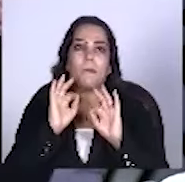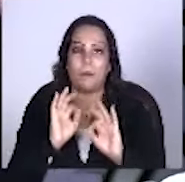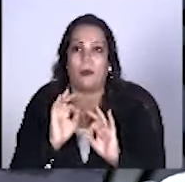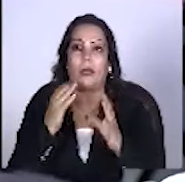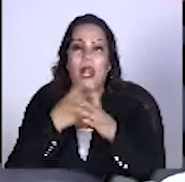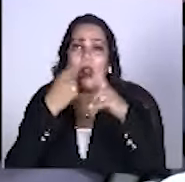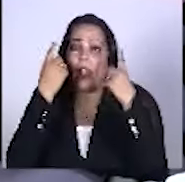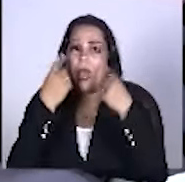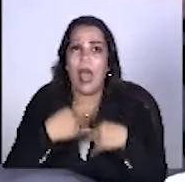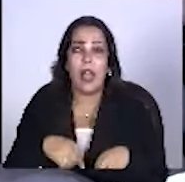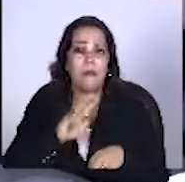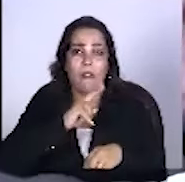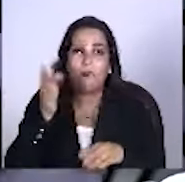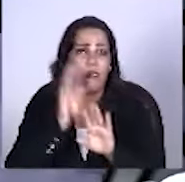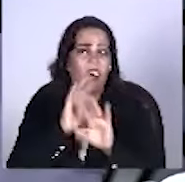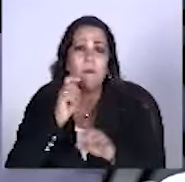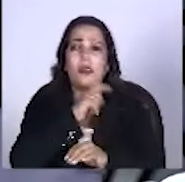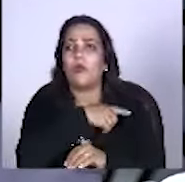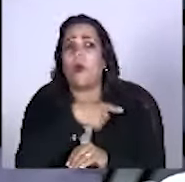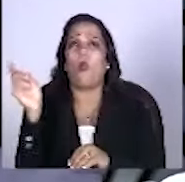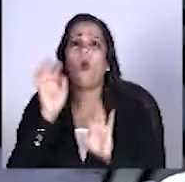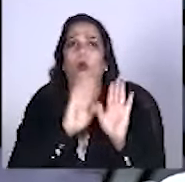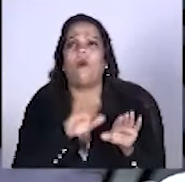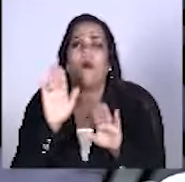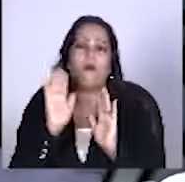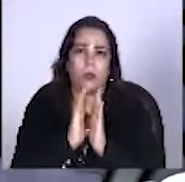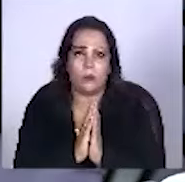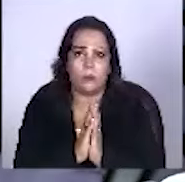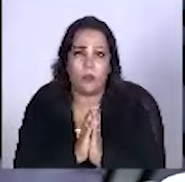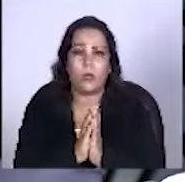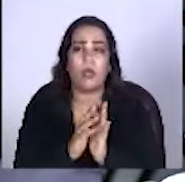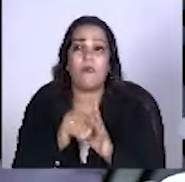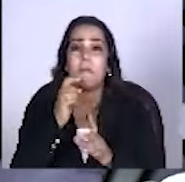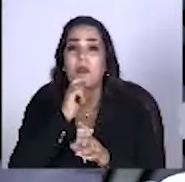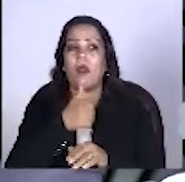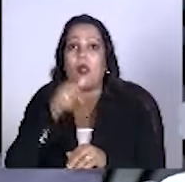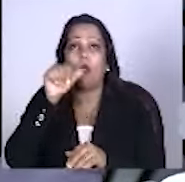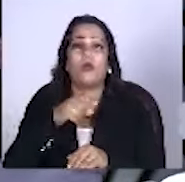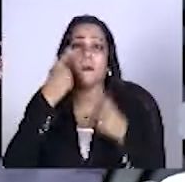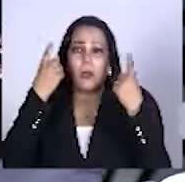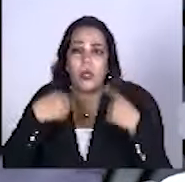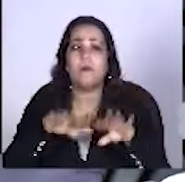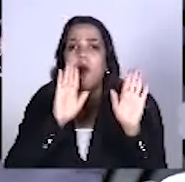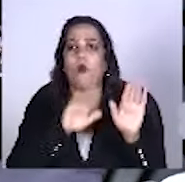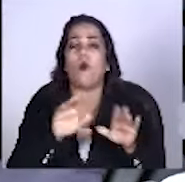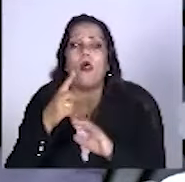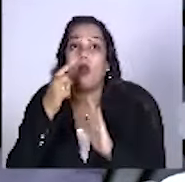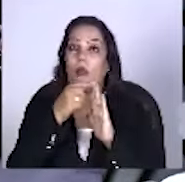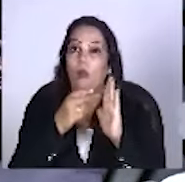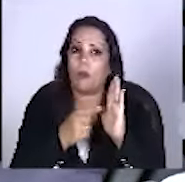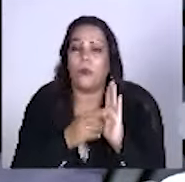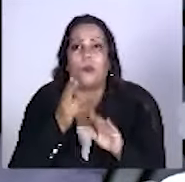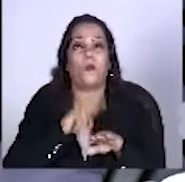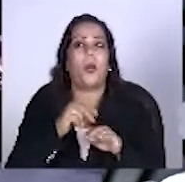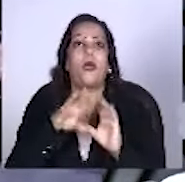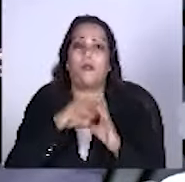صح. الجسد و و و موجوده في كل في ادنى المستويات. انما القيم والمبادئ